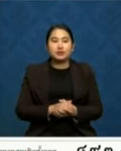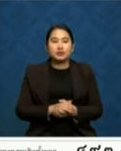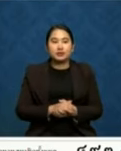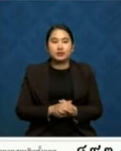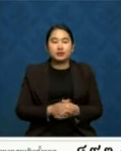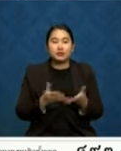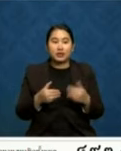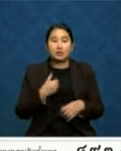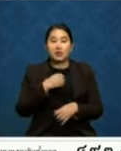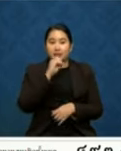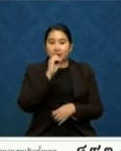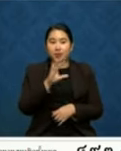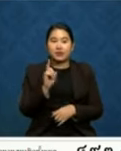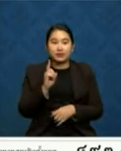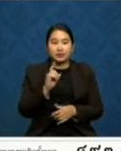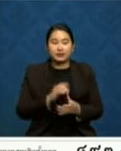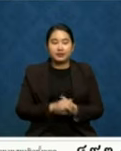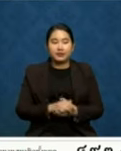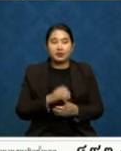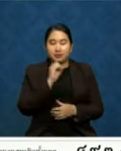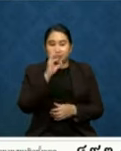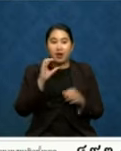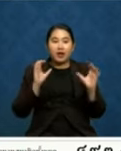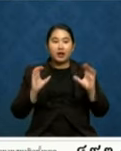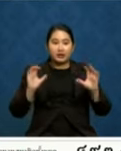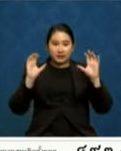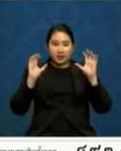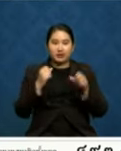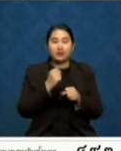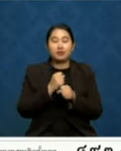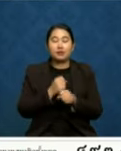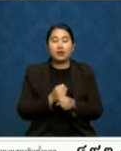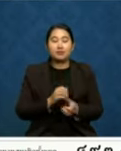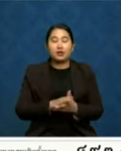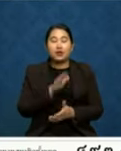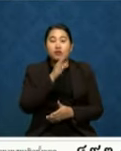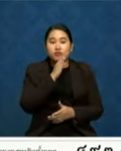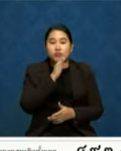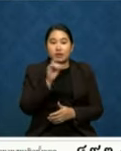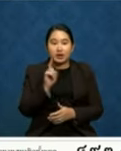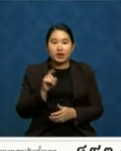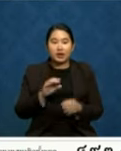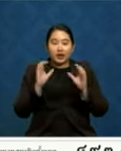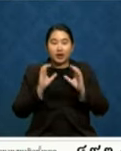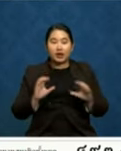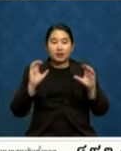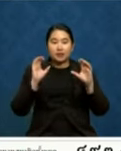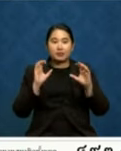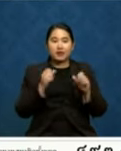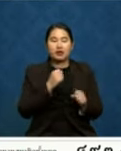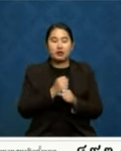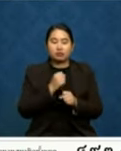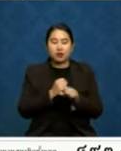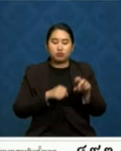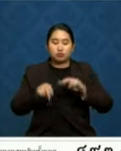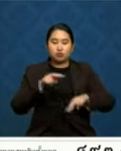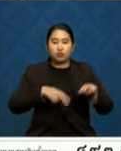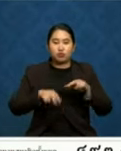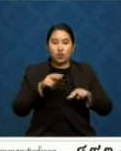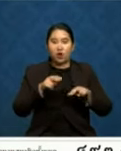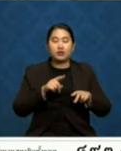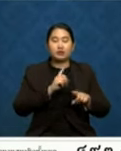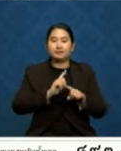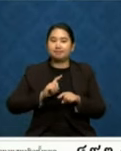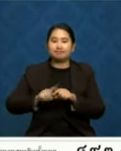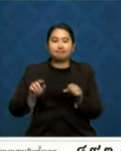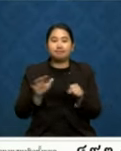บอกท่านเลยนะครับบอกทางรัฐบาลไว้เลยว่าถ้าตราบใดที่รัฐบาลเนี่ยยังไม่สามารถที่จะควบคุมในปัจจัยต่าง